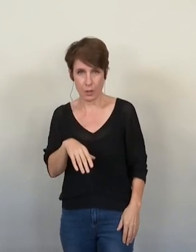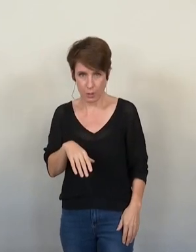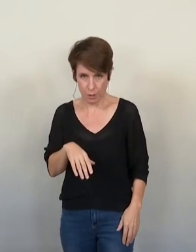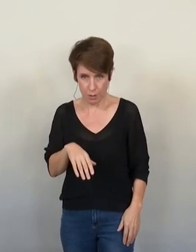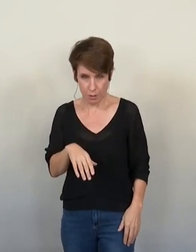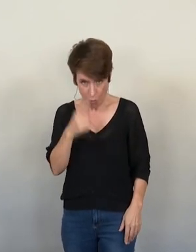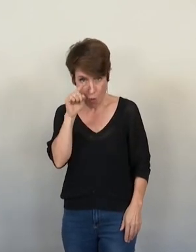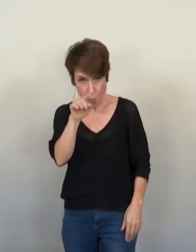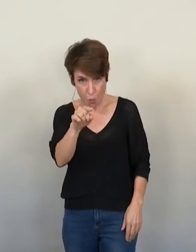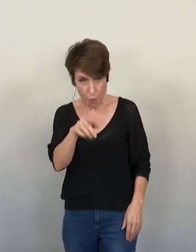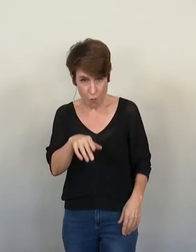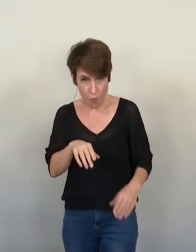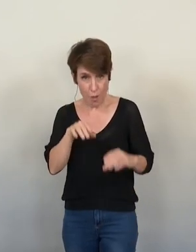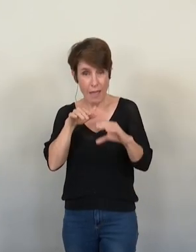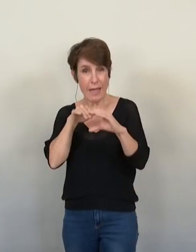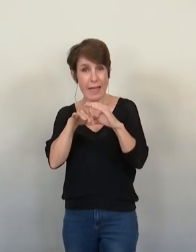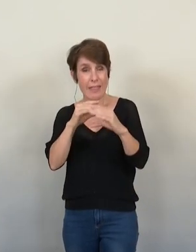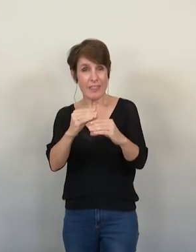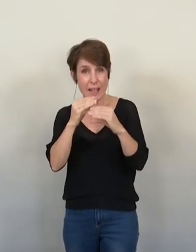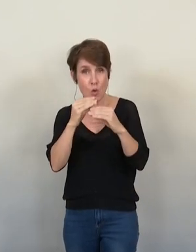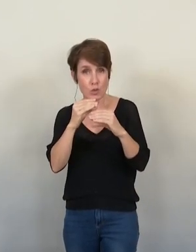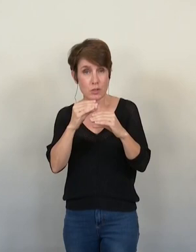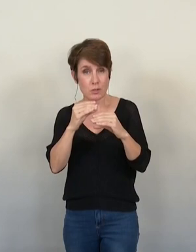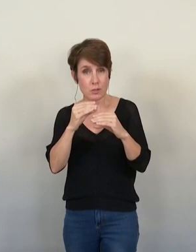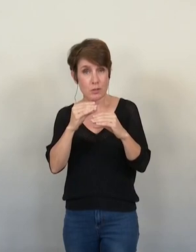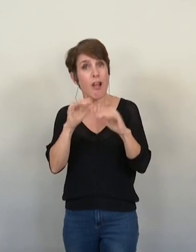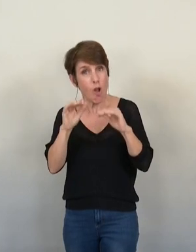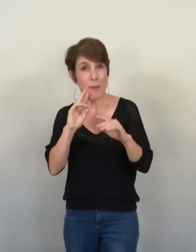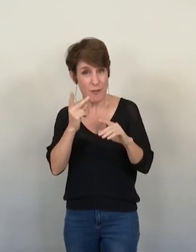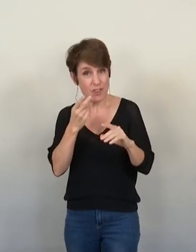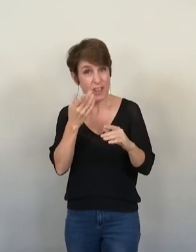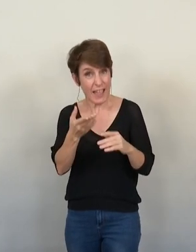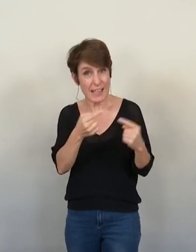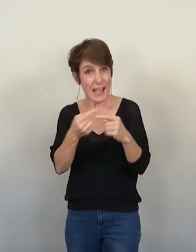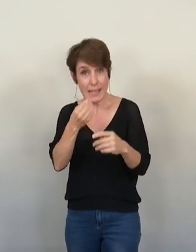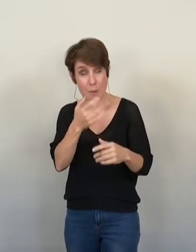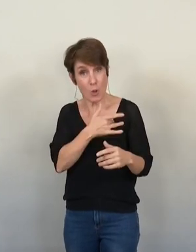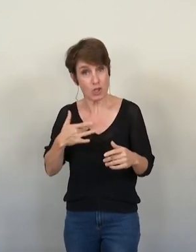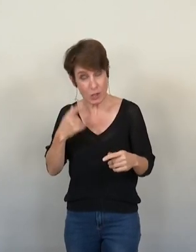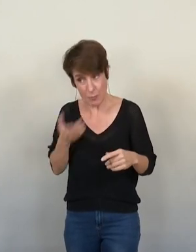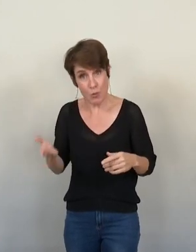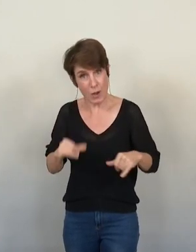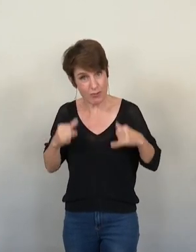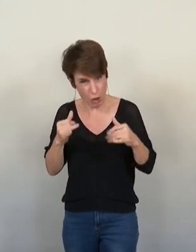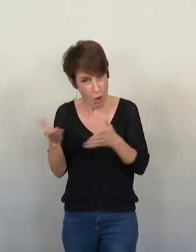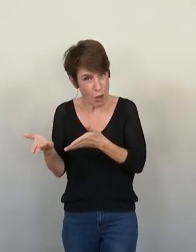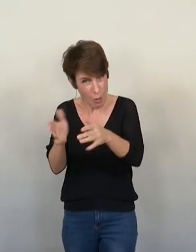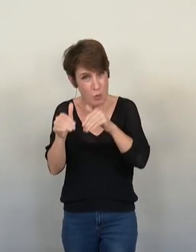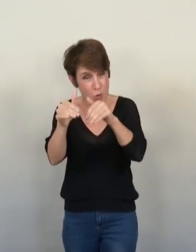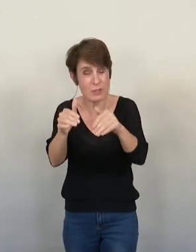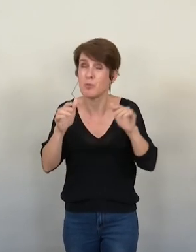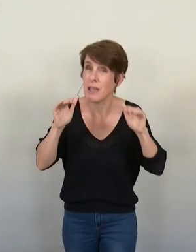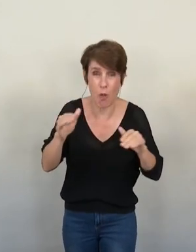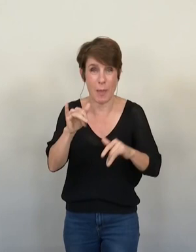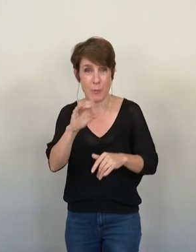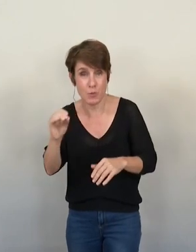le tacos au-delà de sa version végétarienne et bien pour la santé des jeunes continuez Monsieur le Maire mais en l'occurrence même quand c'est bio ou même quand c'est végét en